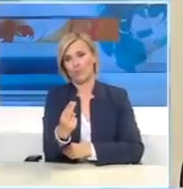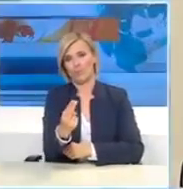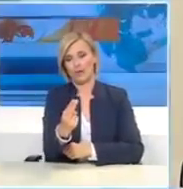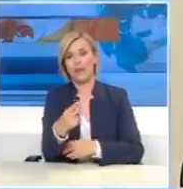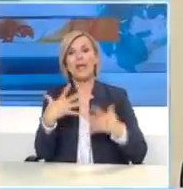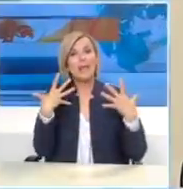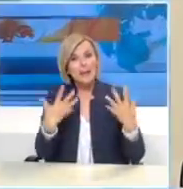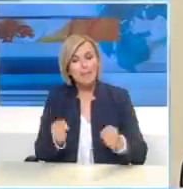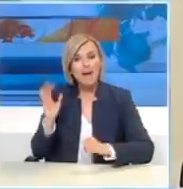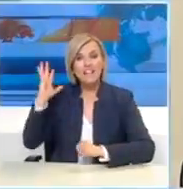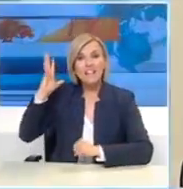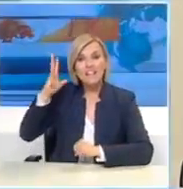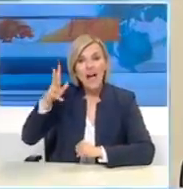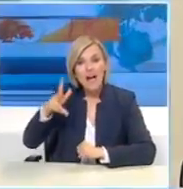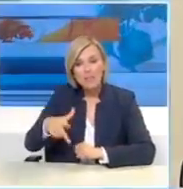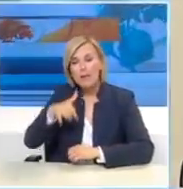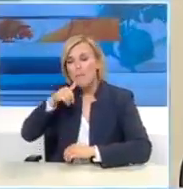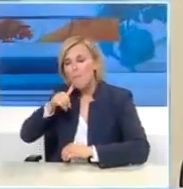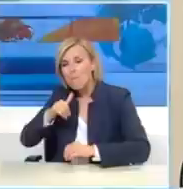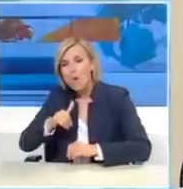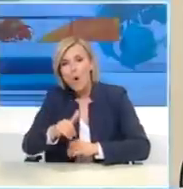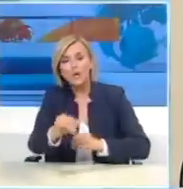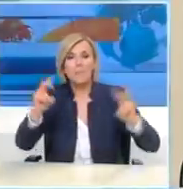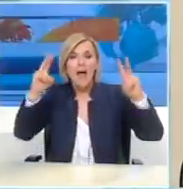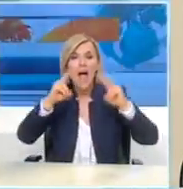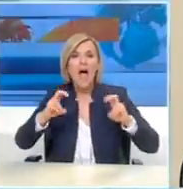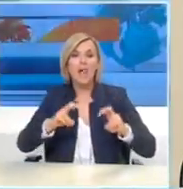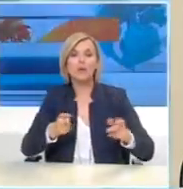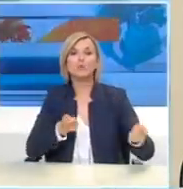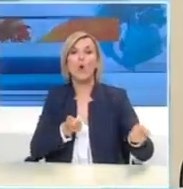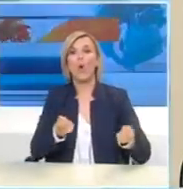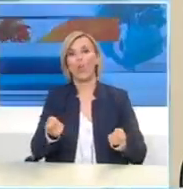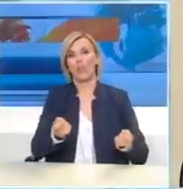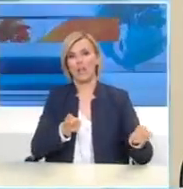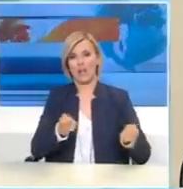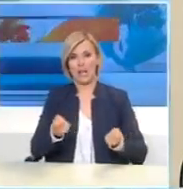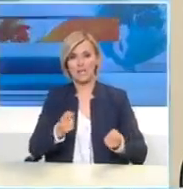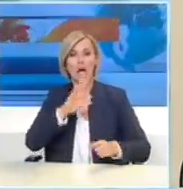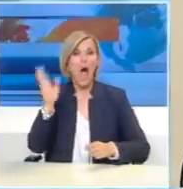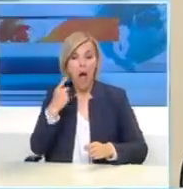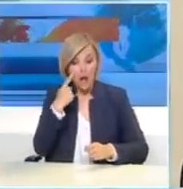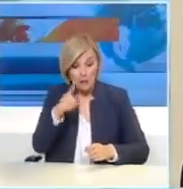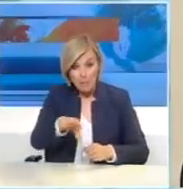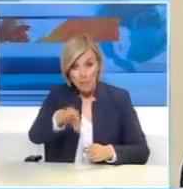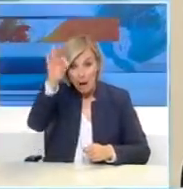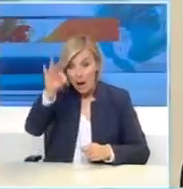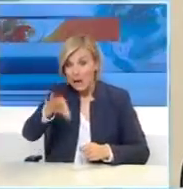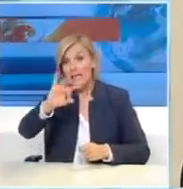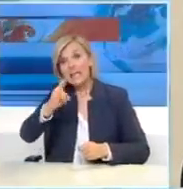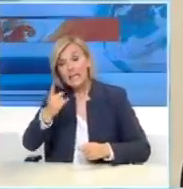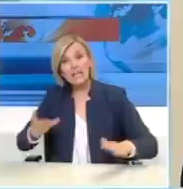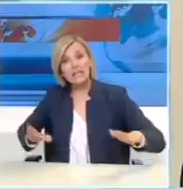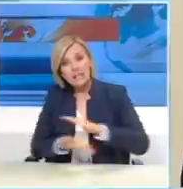υπάρχει καθημερινός και διαρκής έλεγχος των οδηγιών οι οποίες δίνονται και εφόσον υπάρξει κάποιο έβριμα ή κάποια